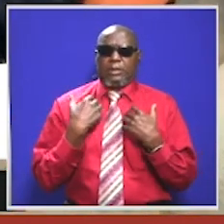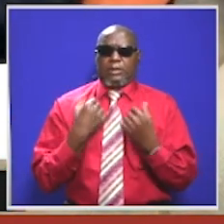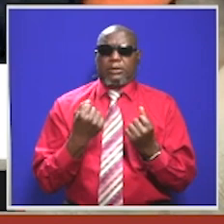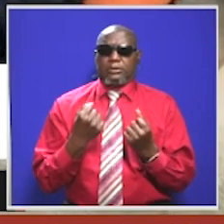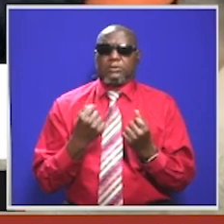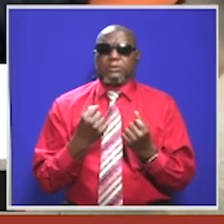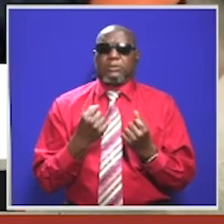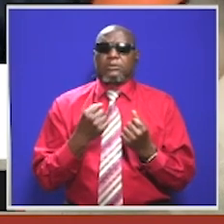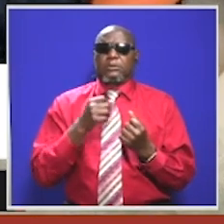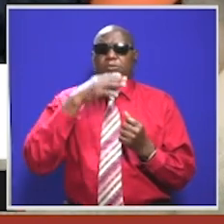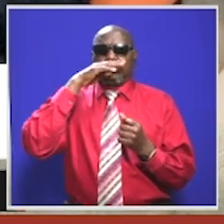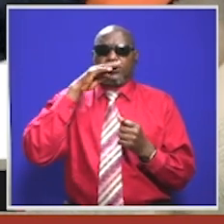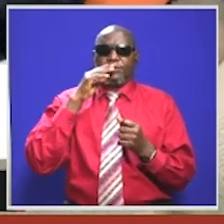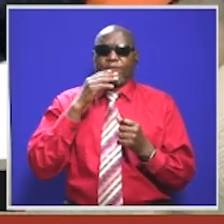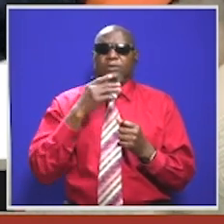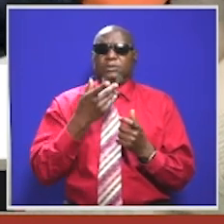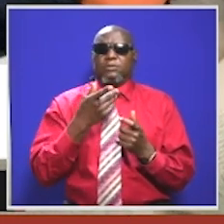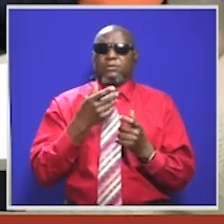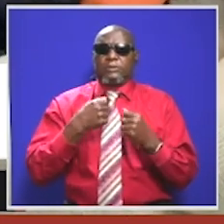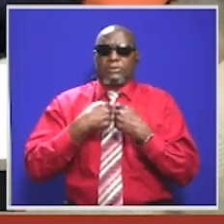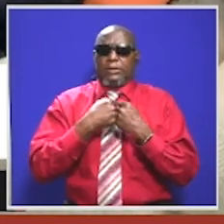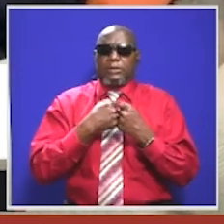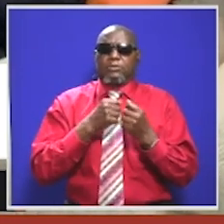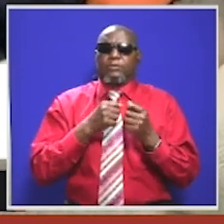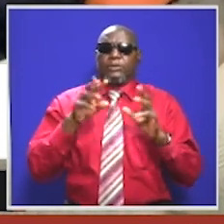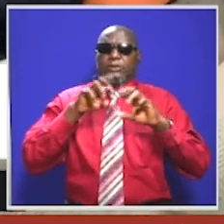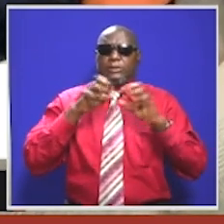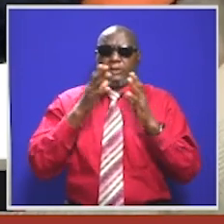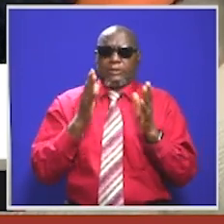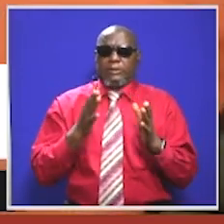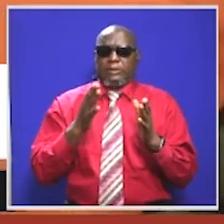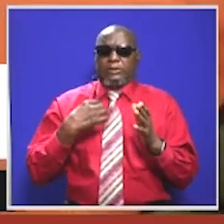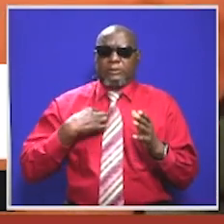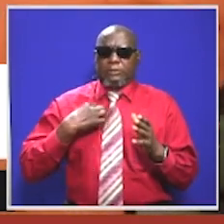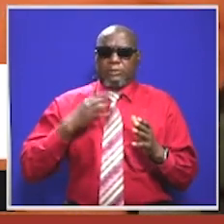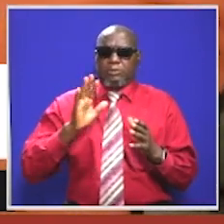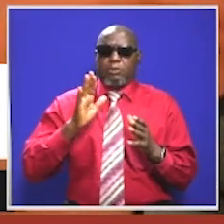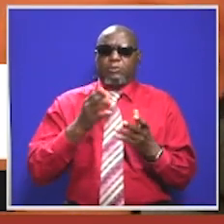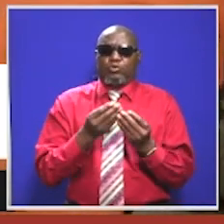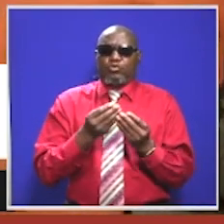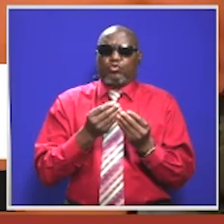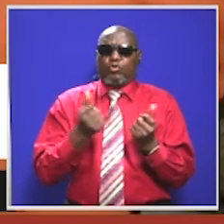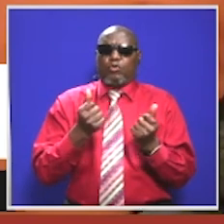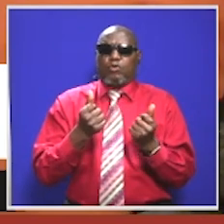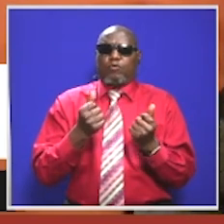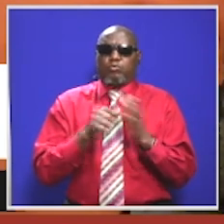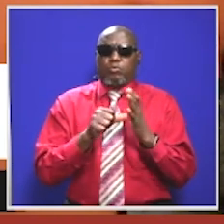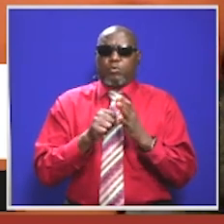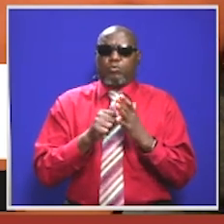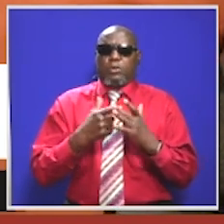alielezea changamoto zinazowakabili watafiti na kupongeza kujitolea kwao kuboresha maisha kupitia utafiti wa